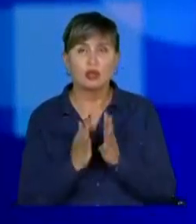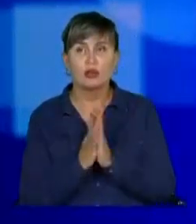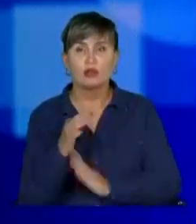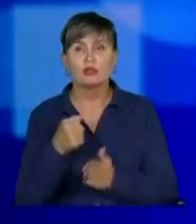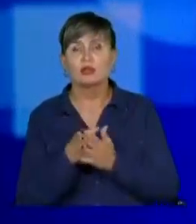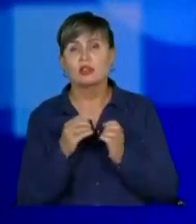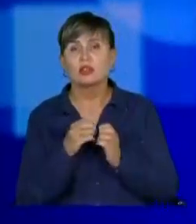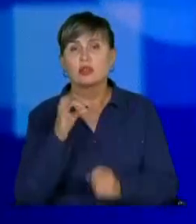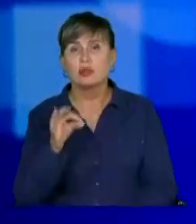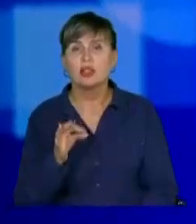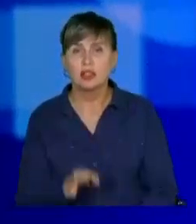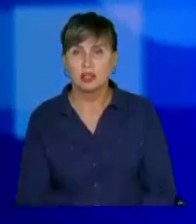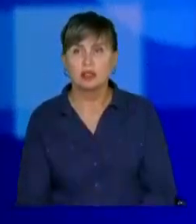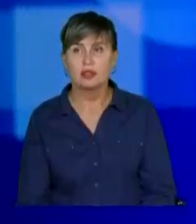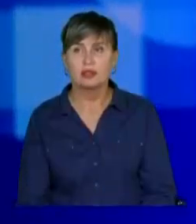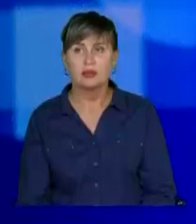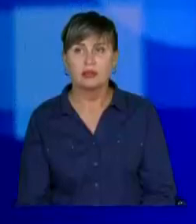10%.